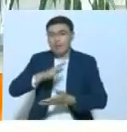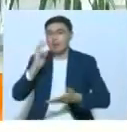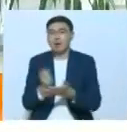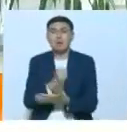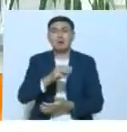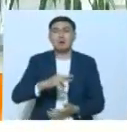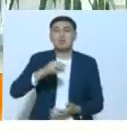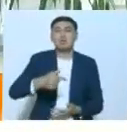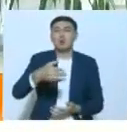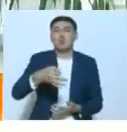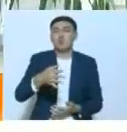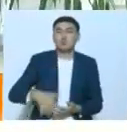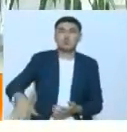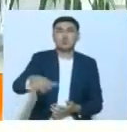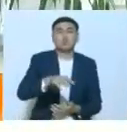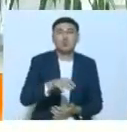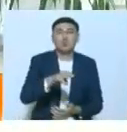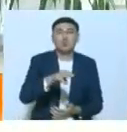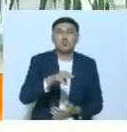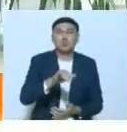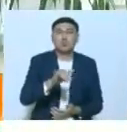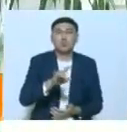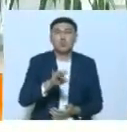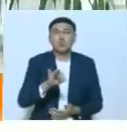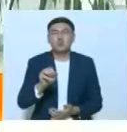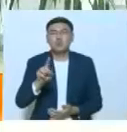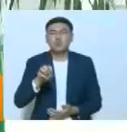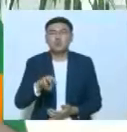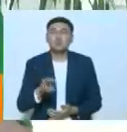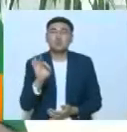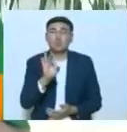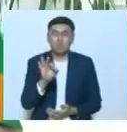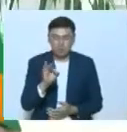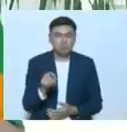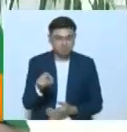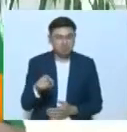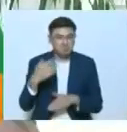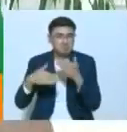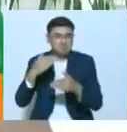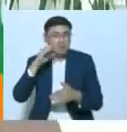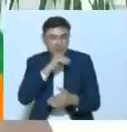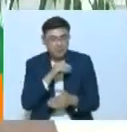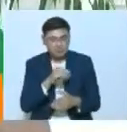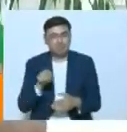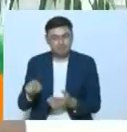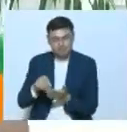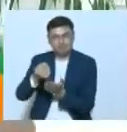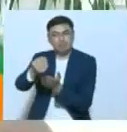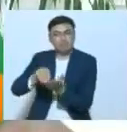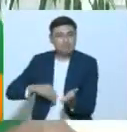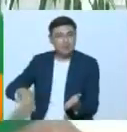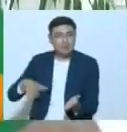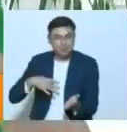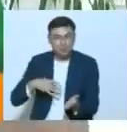Маңғыстаудың туризм перспектива тақырыбына қорғаған ғой сол заманда. Сол заманда ол Пәленбай экспедиция